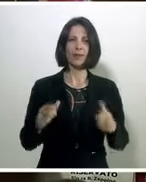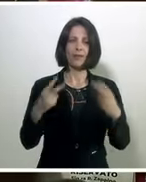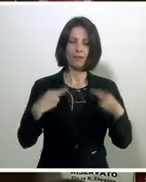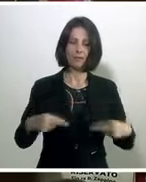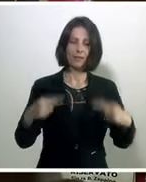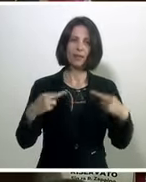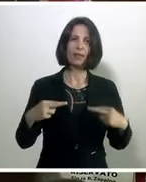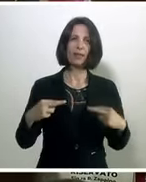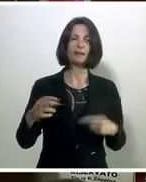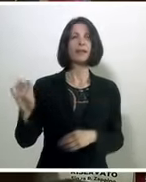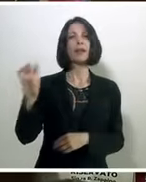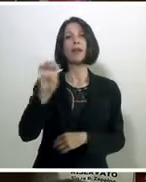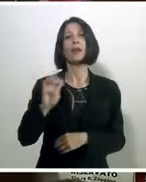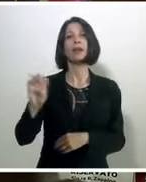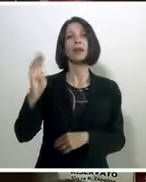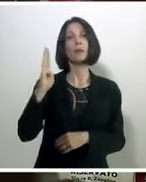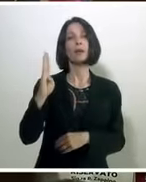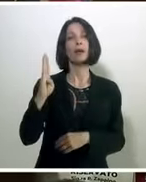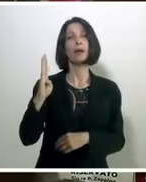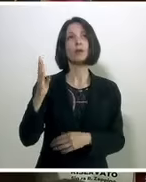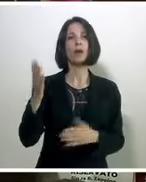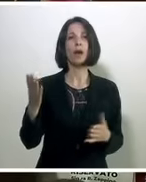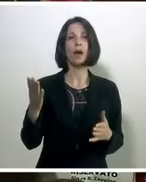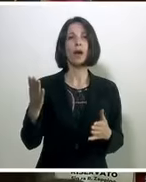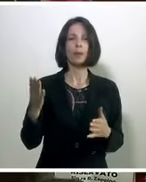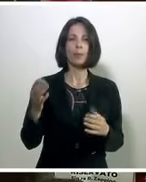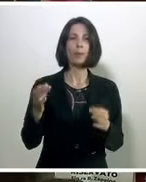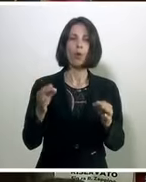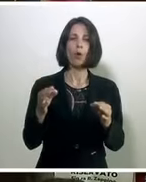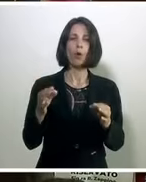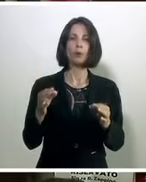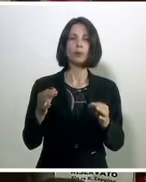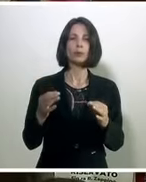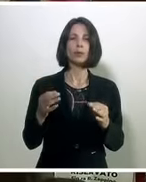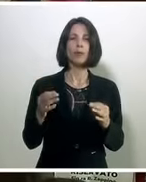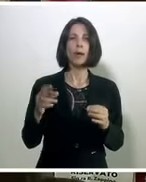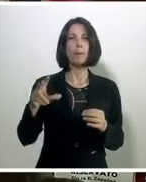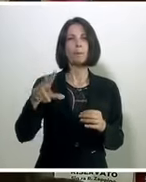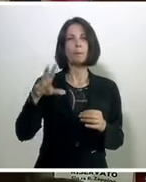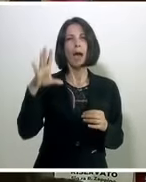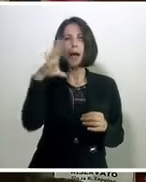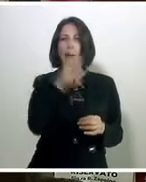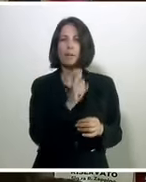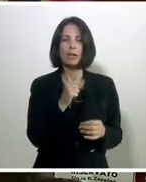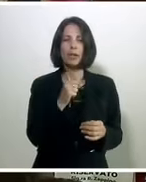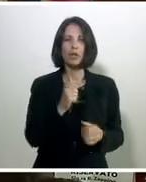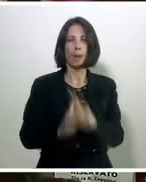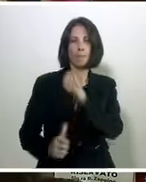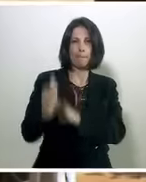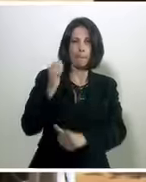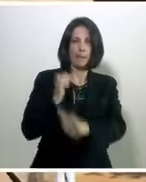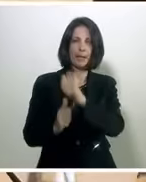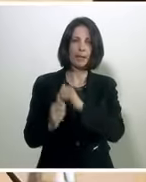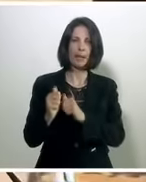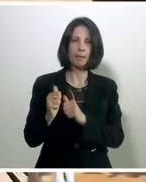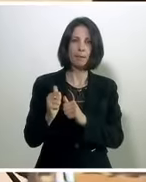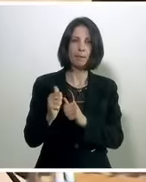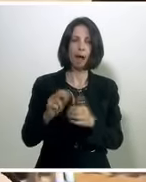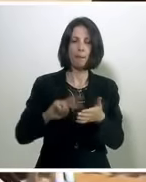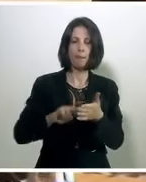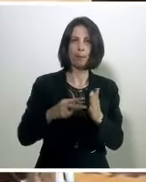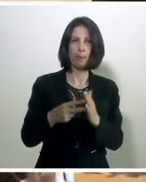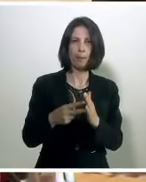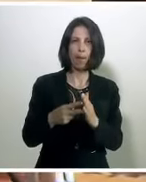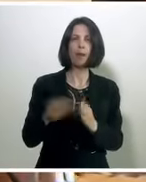è in qualche modo un antesignano di questi movimenti percepisce Infatti con largo anticipo la portata sociale Polia della